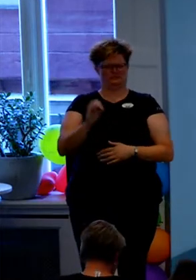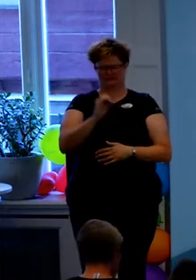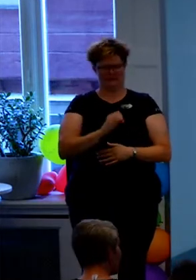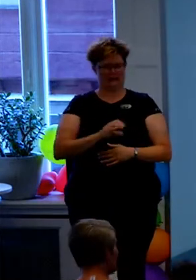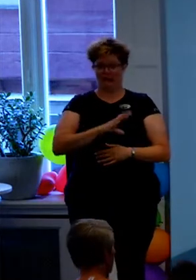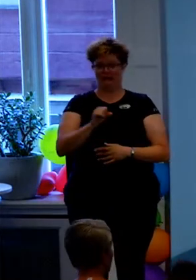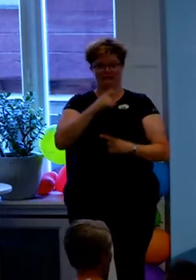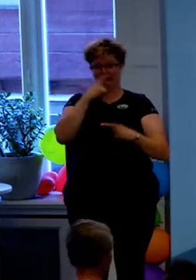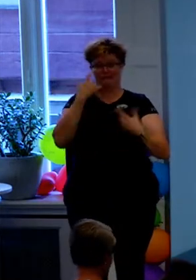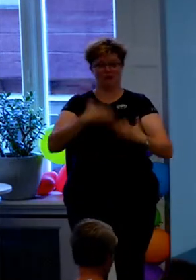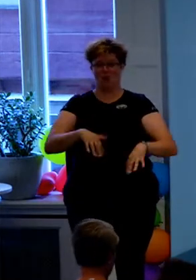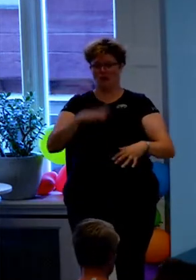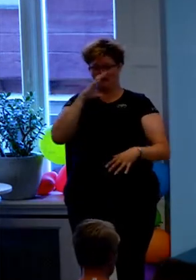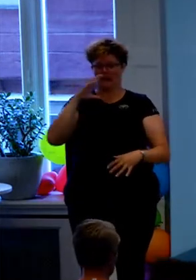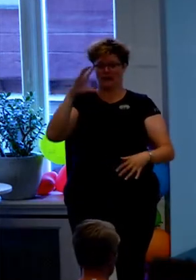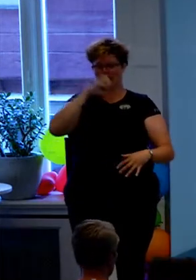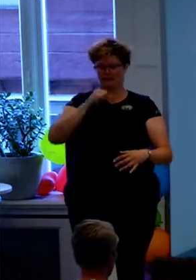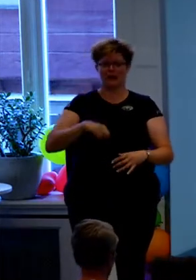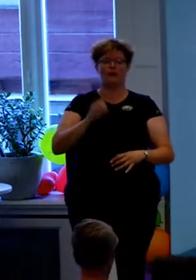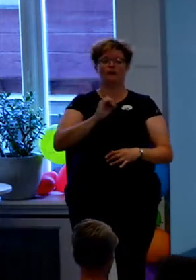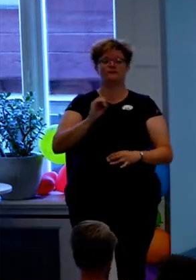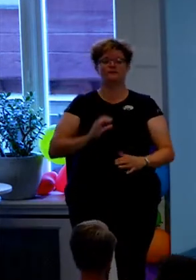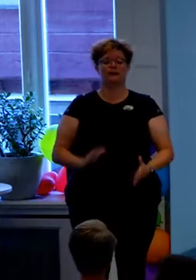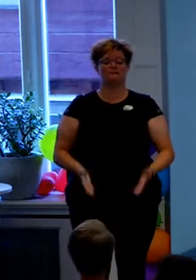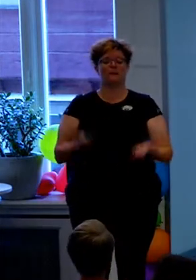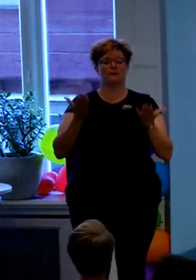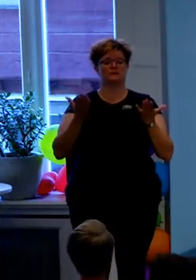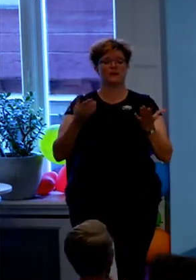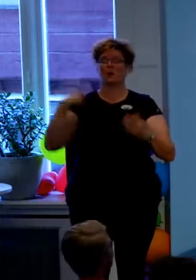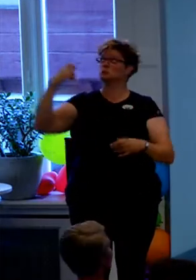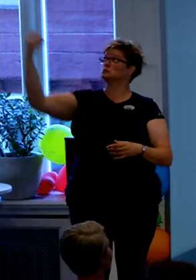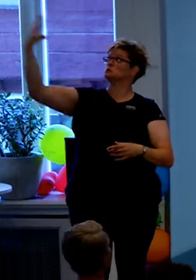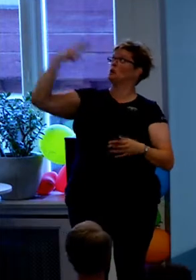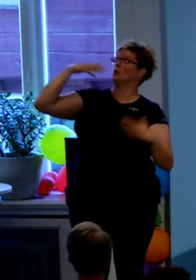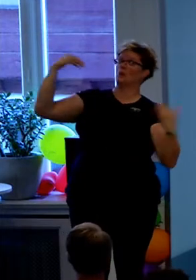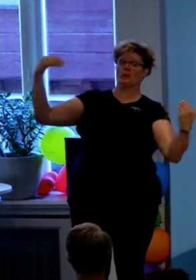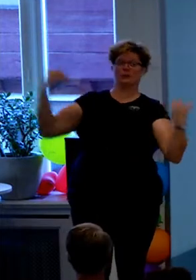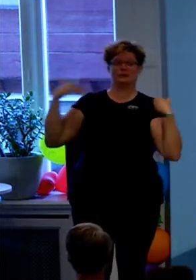helt begreppen här. Onsdag morgon och det är sol!